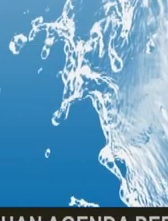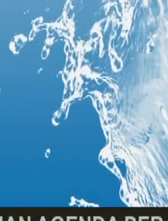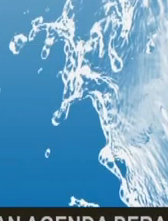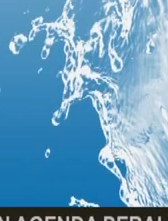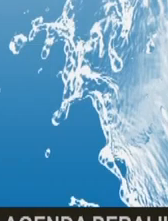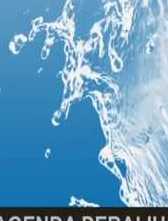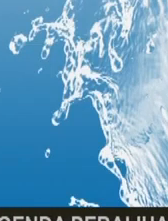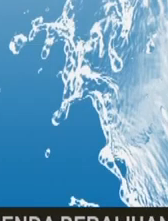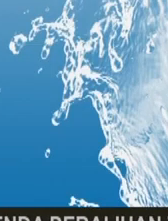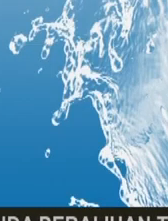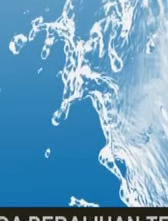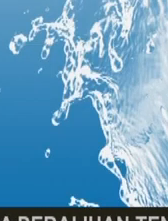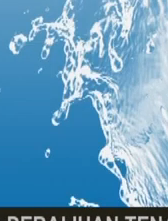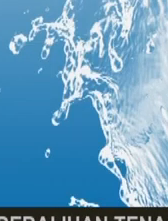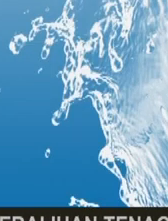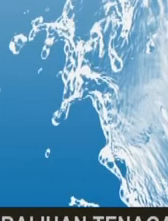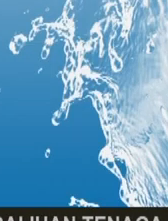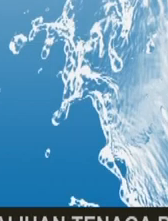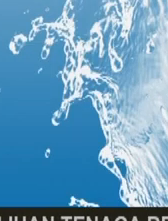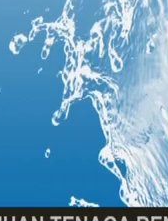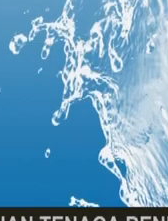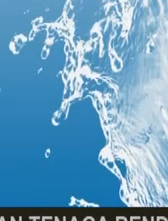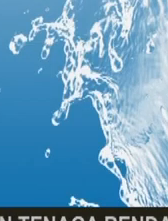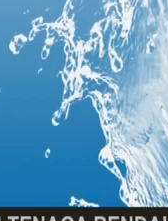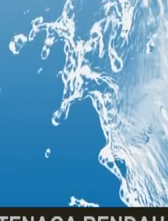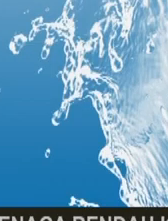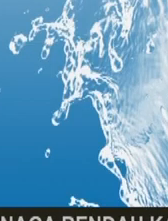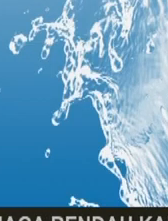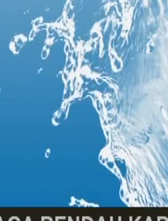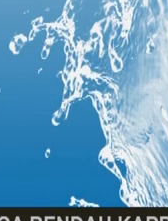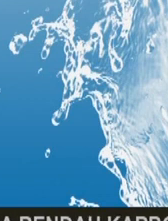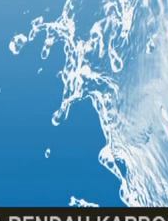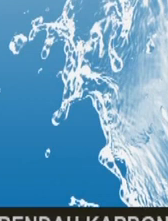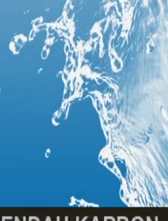Hai boneka.lol Stanford disediakan di beberapa kawasan berikut